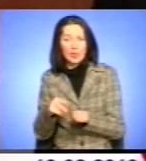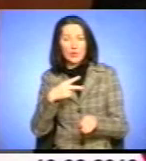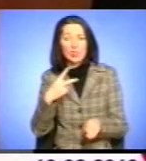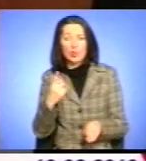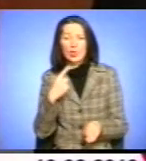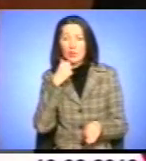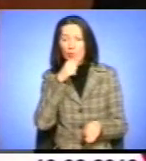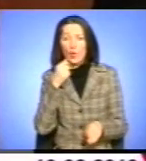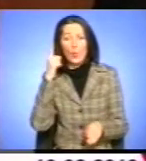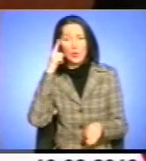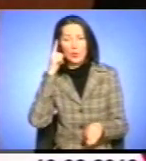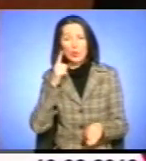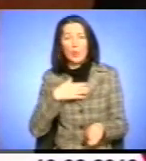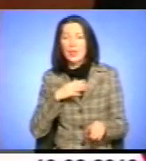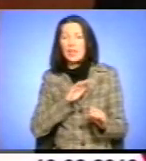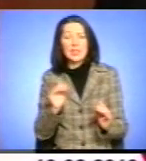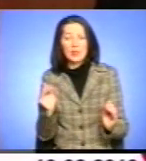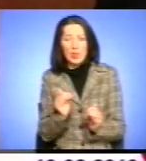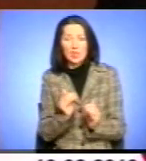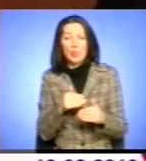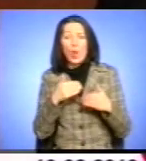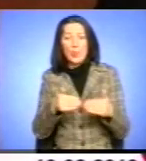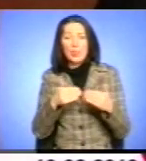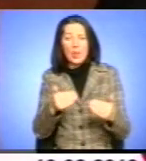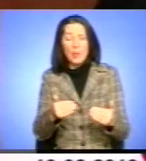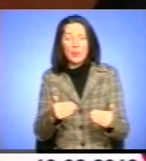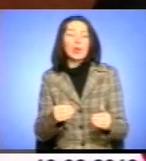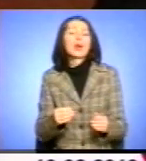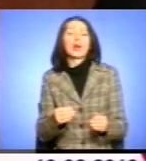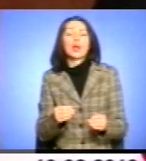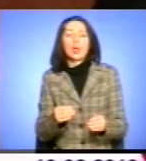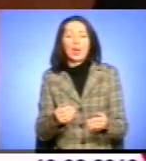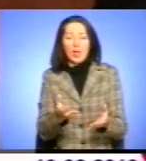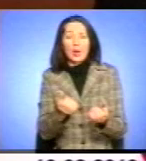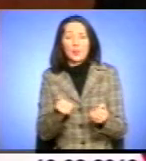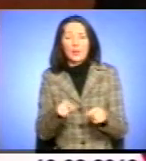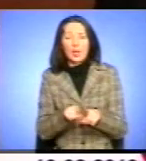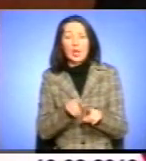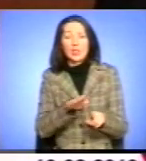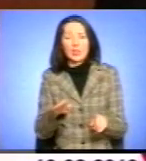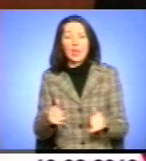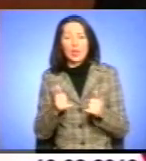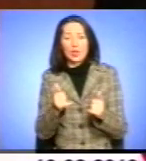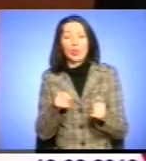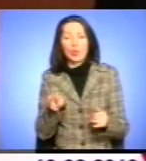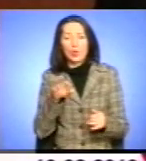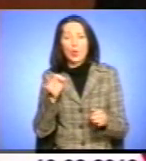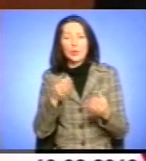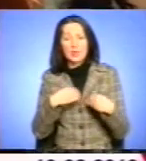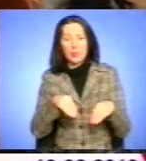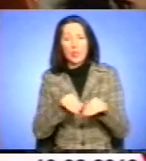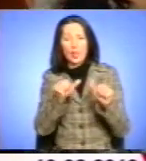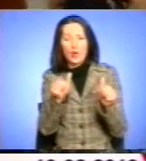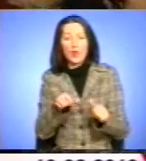І думаю, що ми не зменшимо темпи влаштування таких дітей до сімейних форм виховання і у 2013